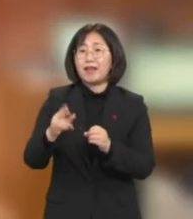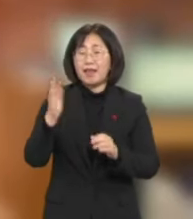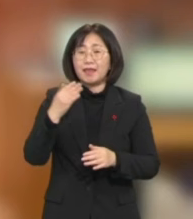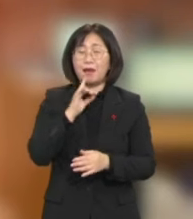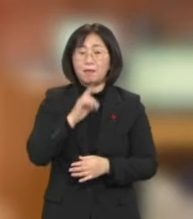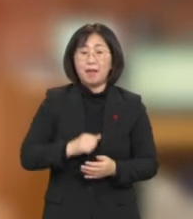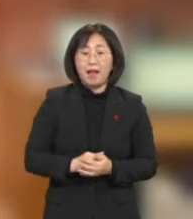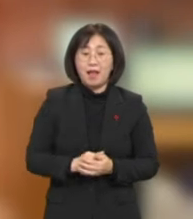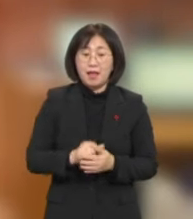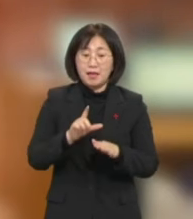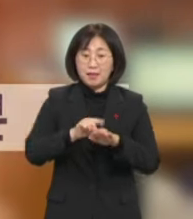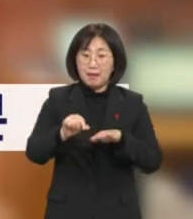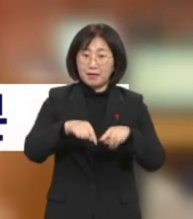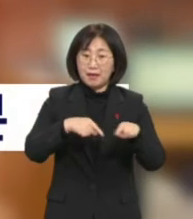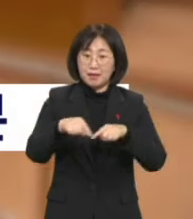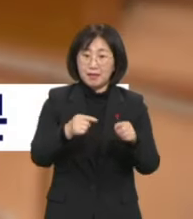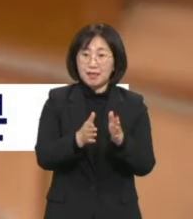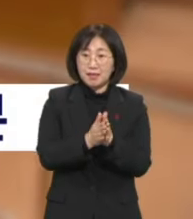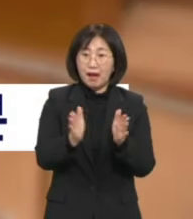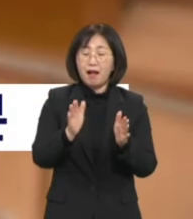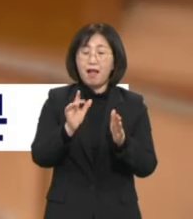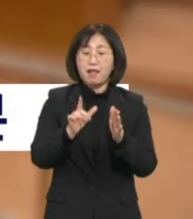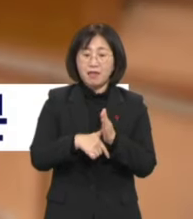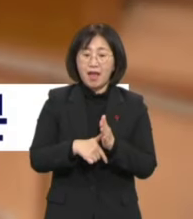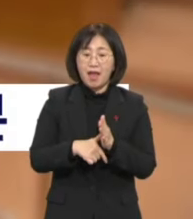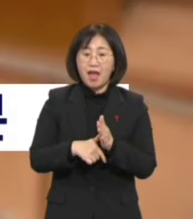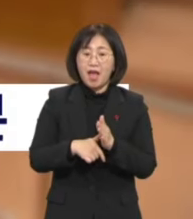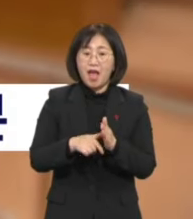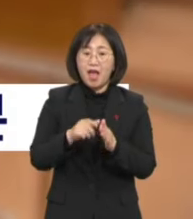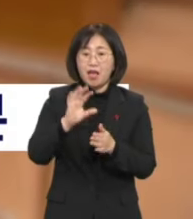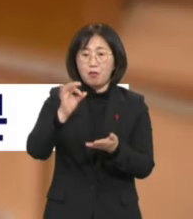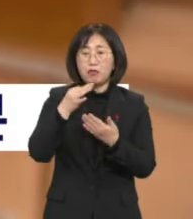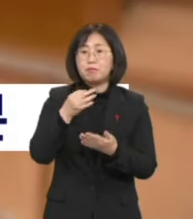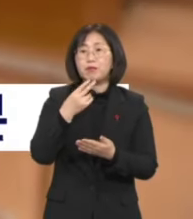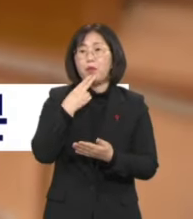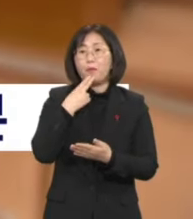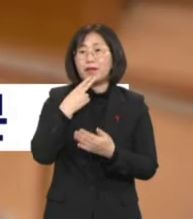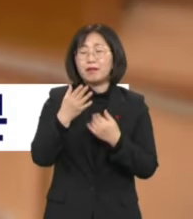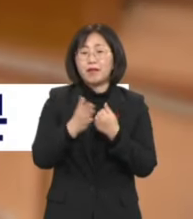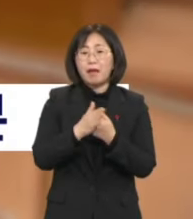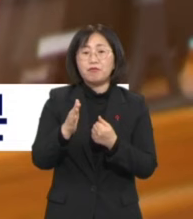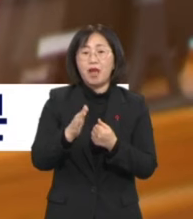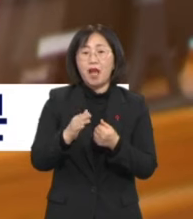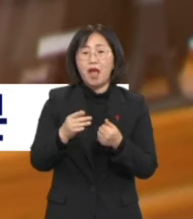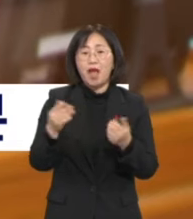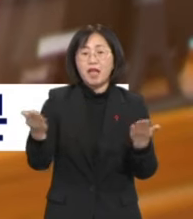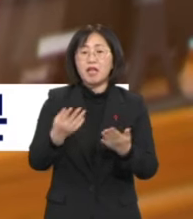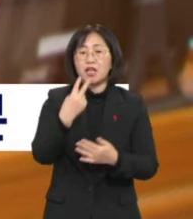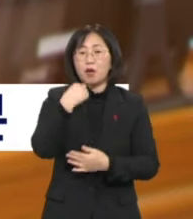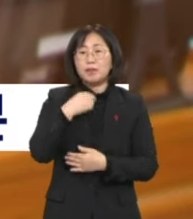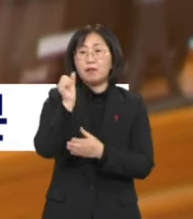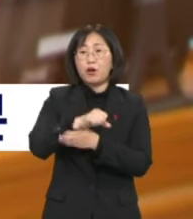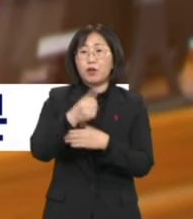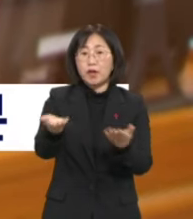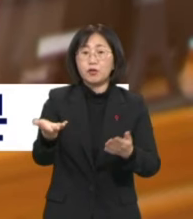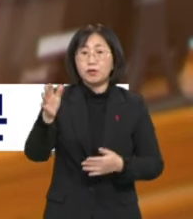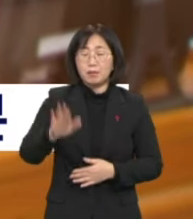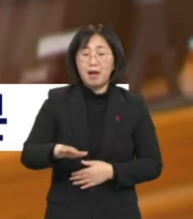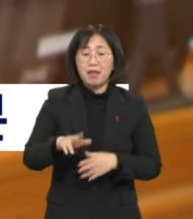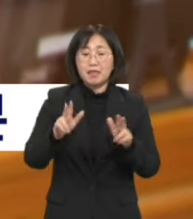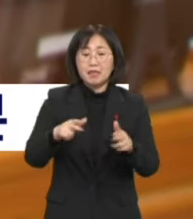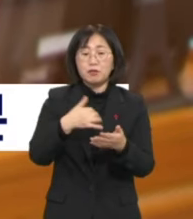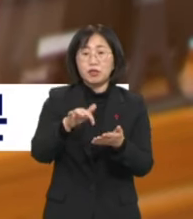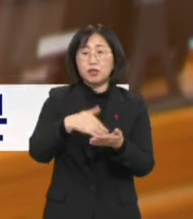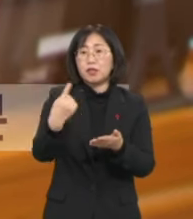지방자치제 출범 당시 지방의원 보수가 무급이어서 겸직이 허용됐지만 지금은 수천만 원의 의정비를 받고 있는 만큼 겸직